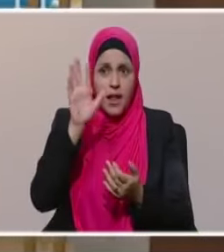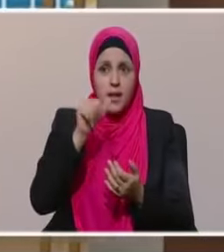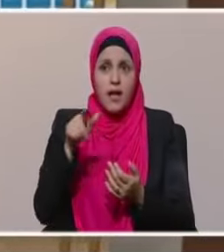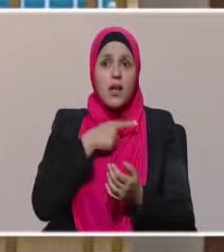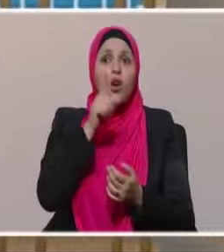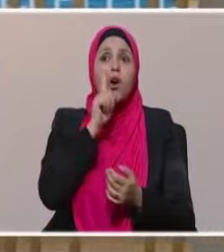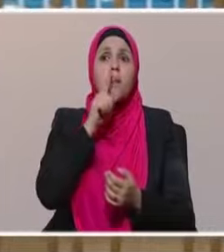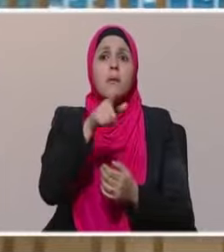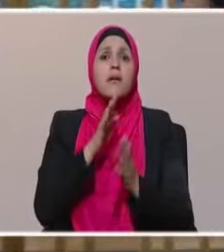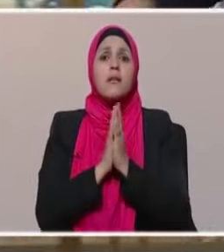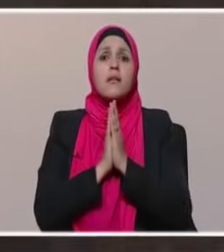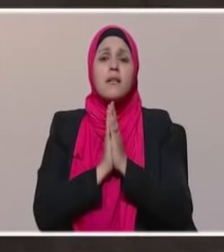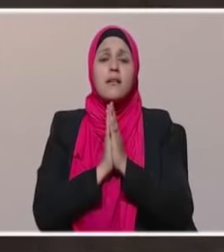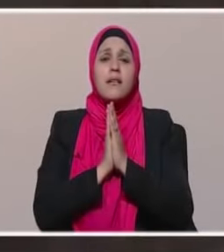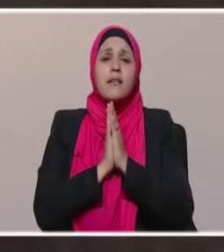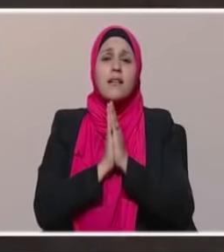امك يا محمد.